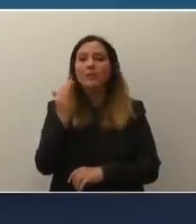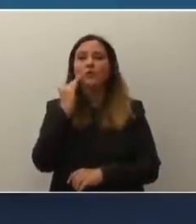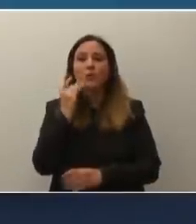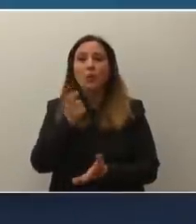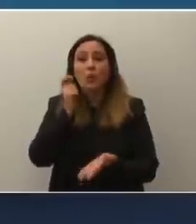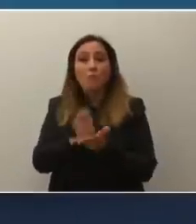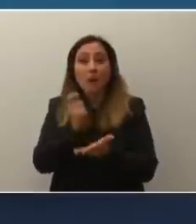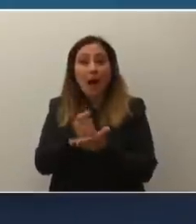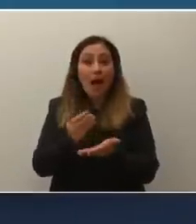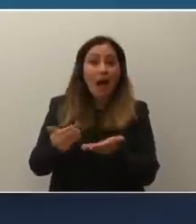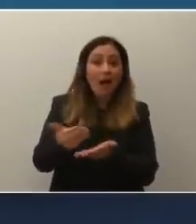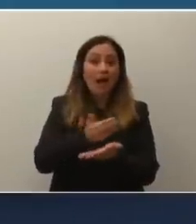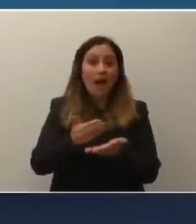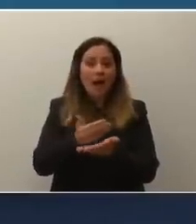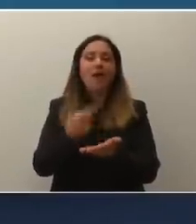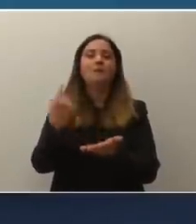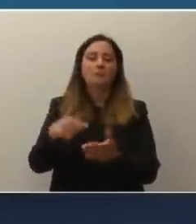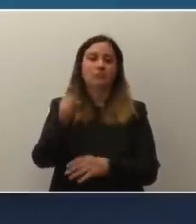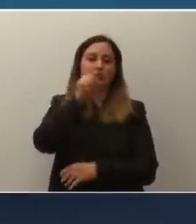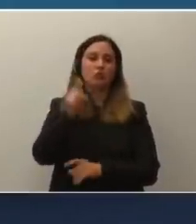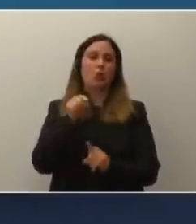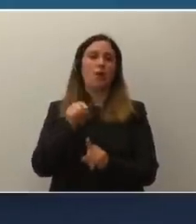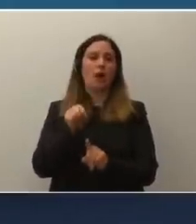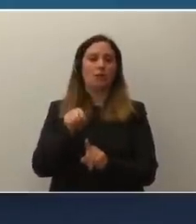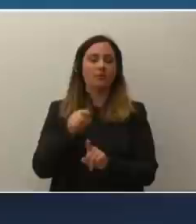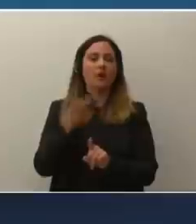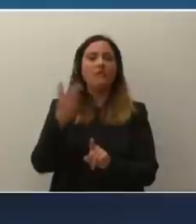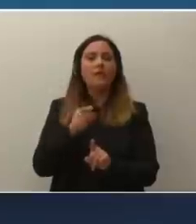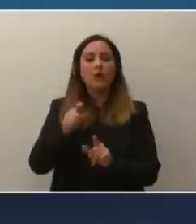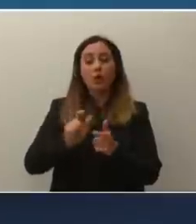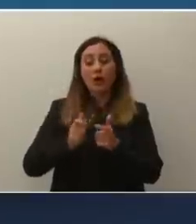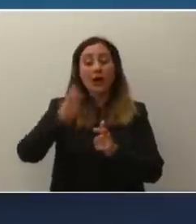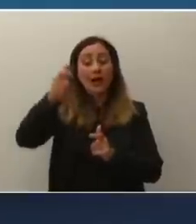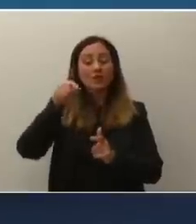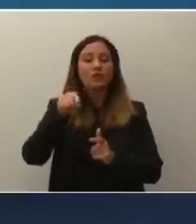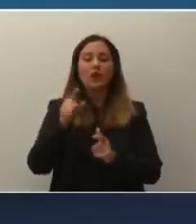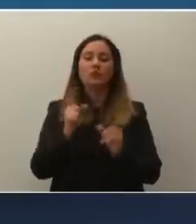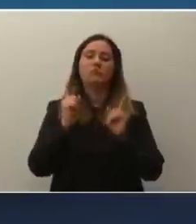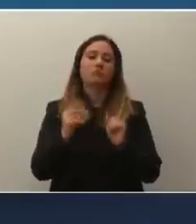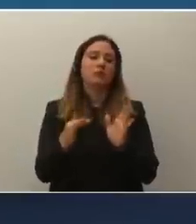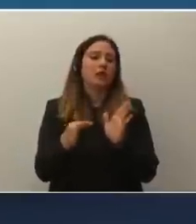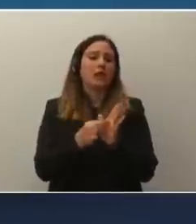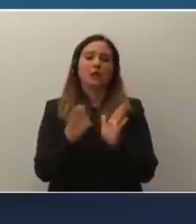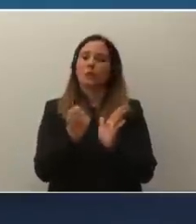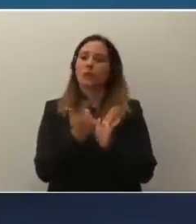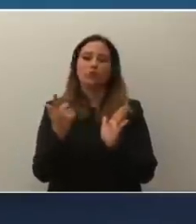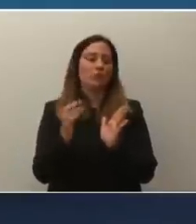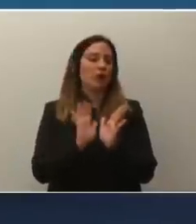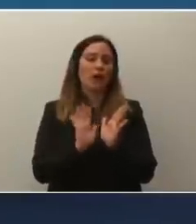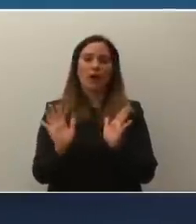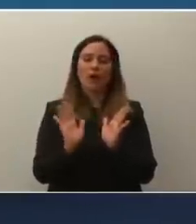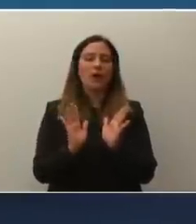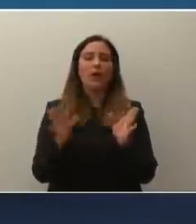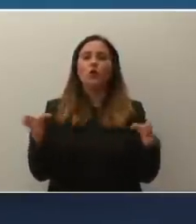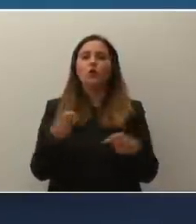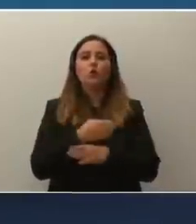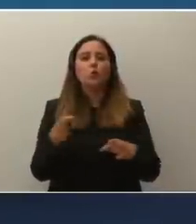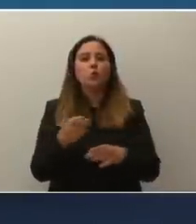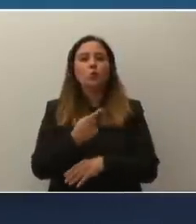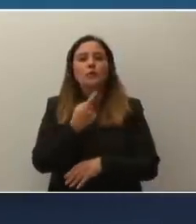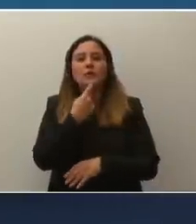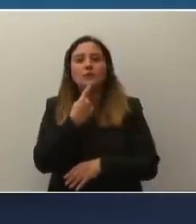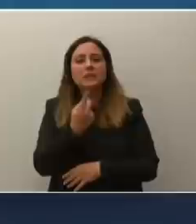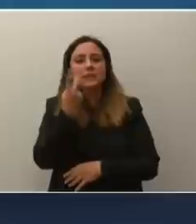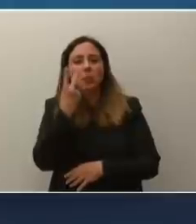Quindi è la crescita il criterio principale anche a cui, tra l'altro, guardano tutti coloro che danno i rating al debito oggi.